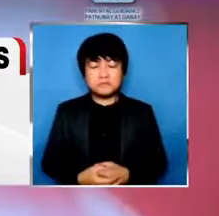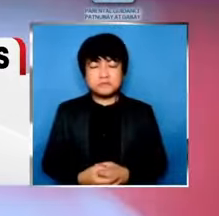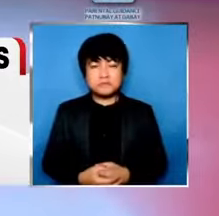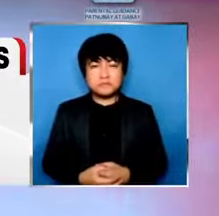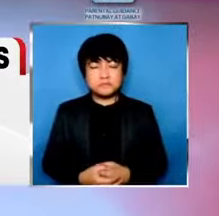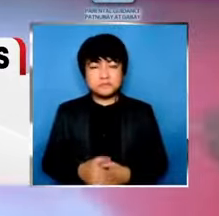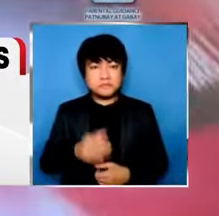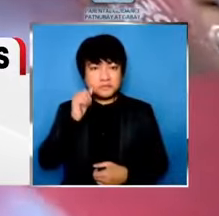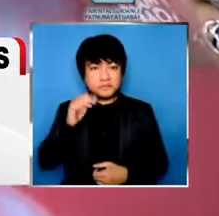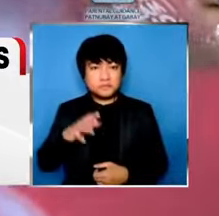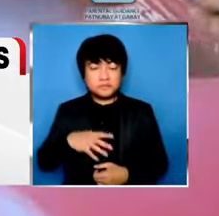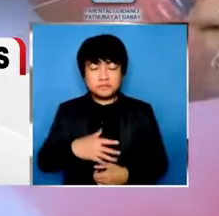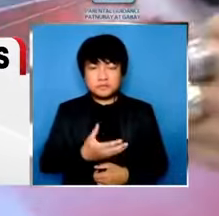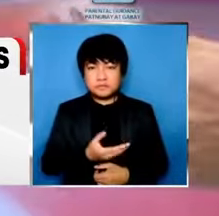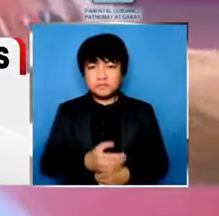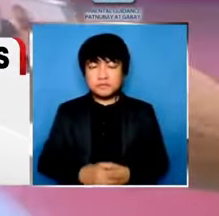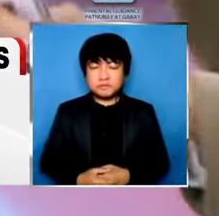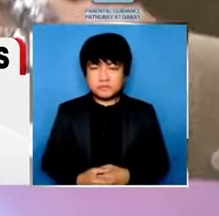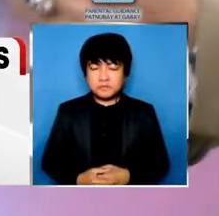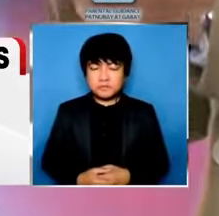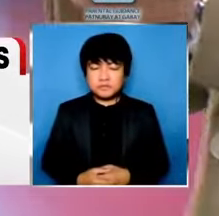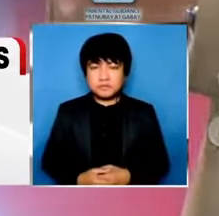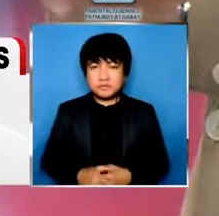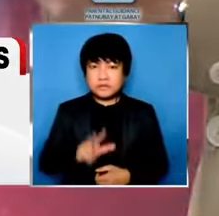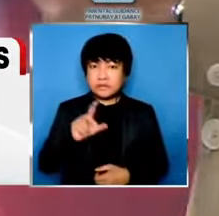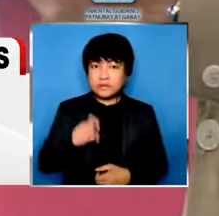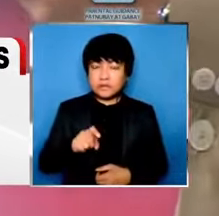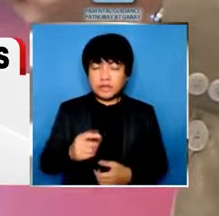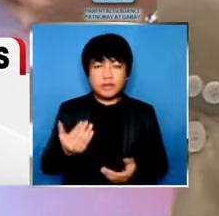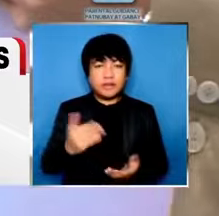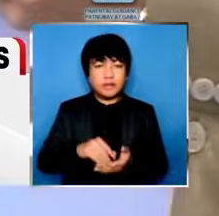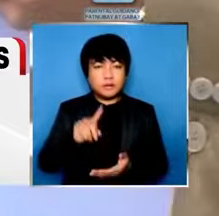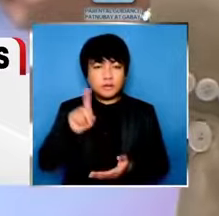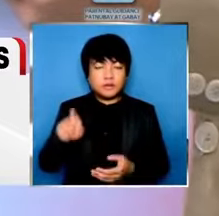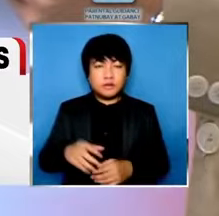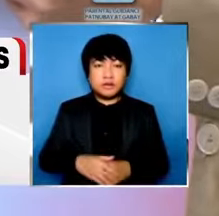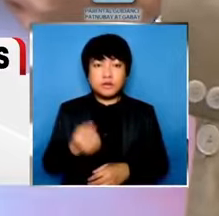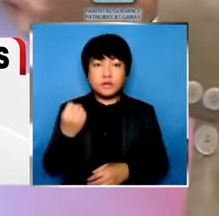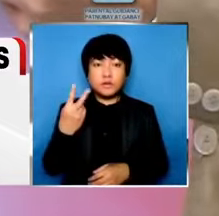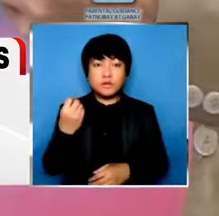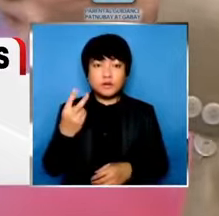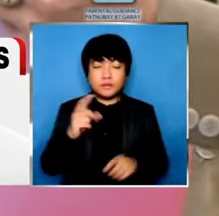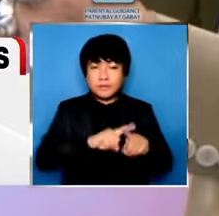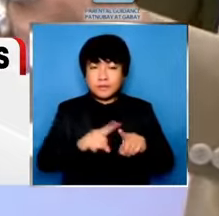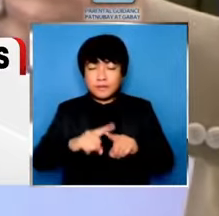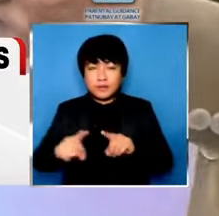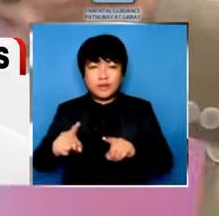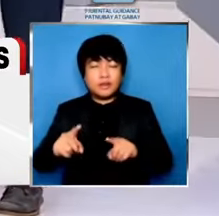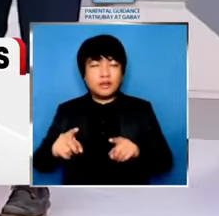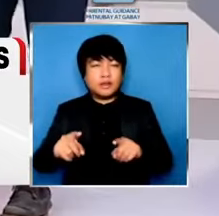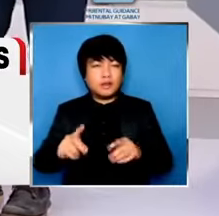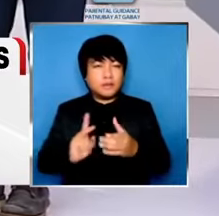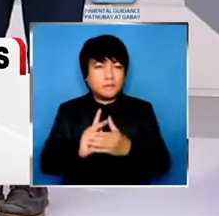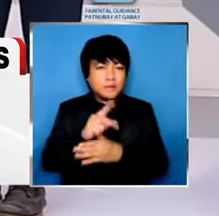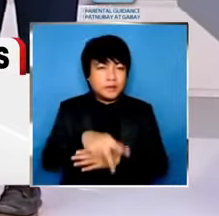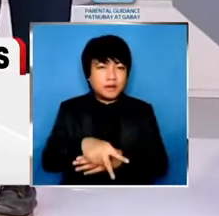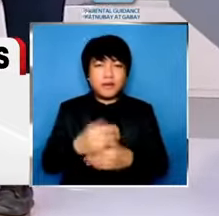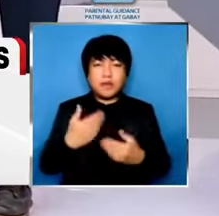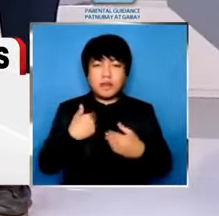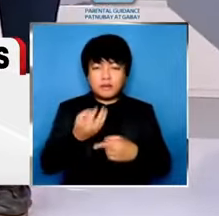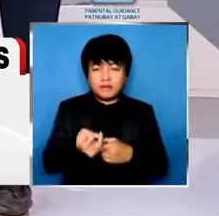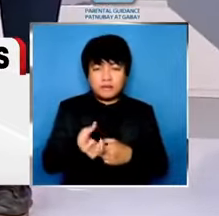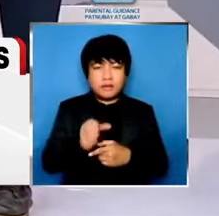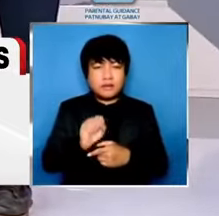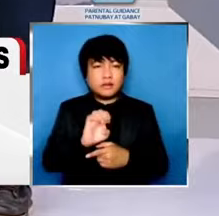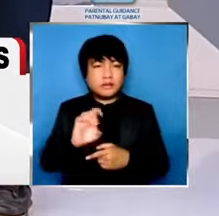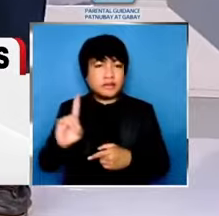usapang gulay. Okay, tatlo kailangan ha. Ulitin ko ang tanong para sa'yo. Sa 12 halamang nabanggit sa bahay kubo na may buto ang bunga, ilan